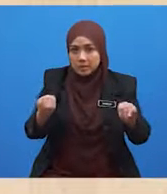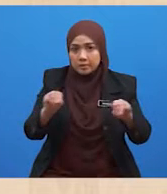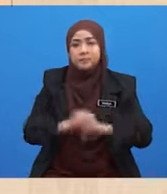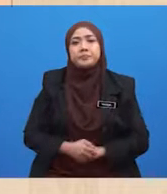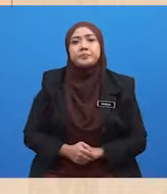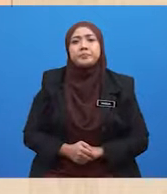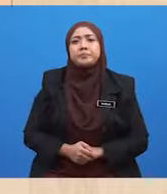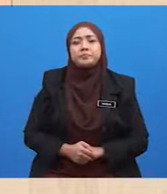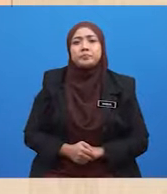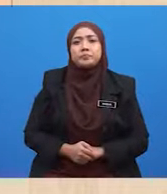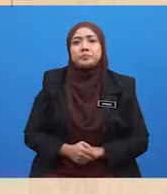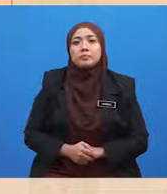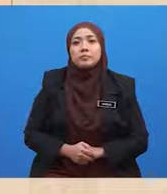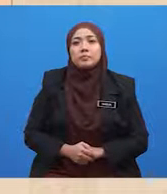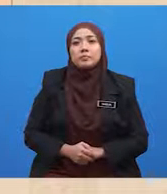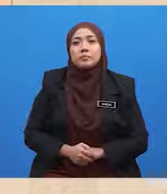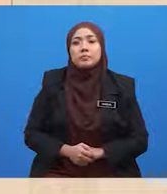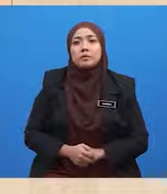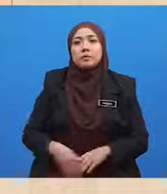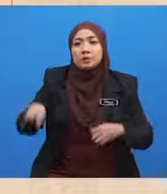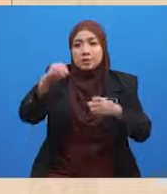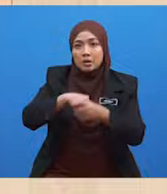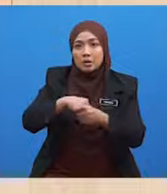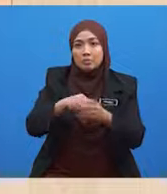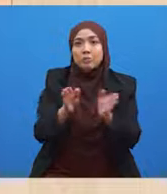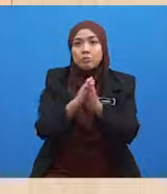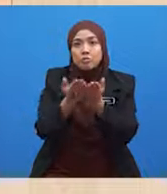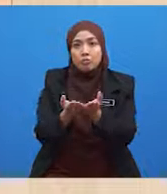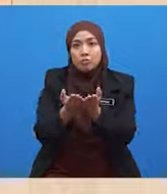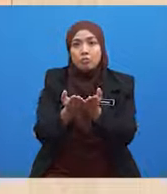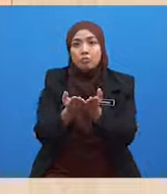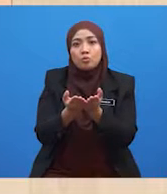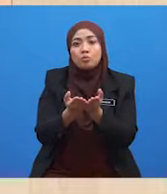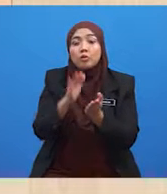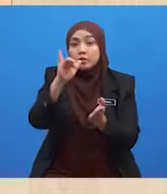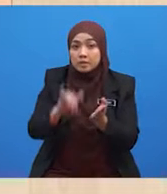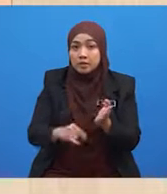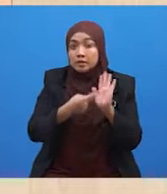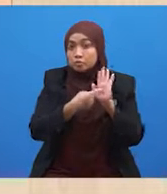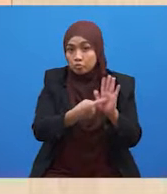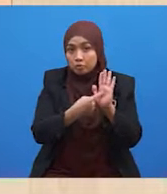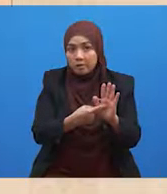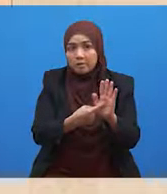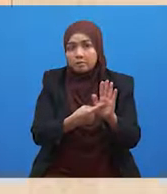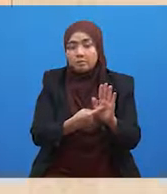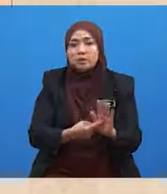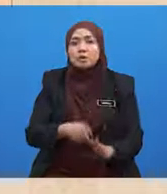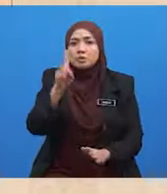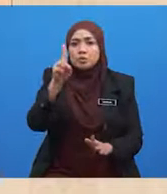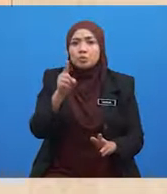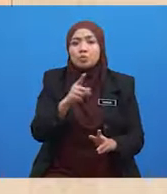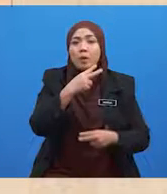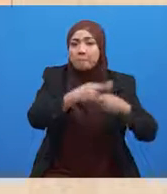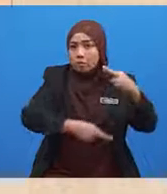menurut Philip kotler dalam bukunya the principles of marketing pemasaran Indah satu proses